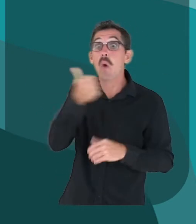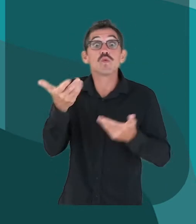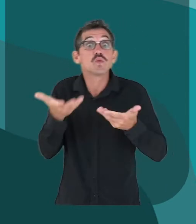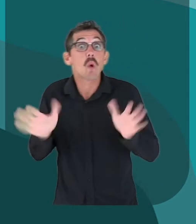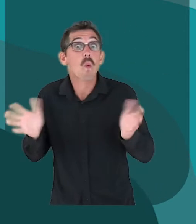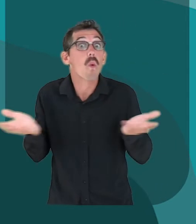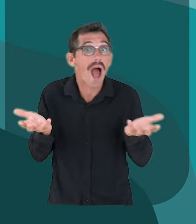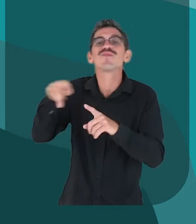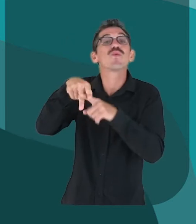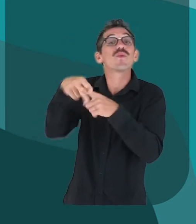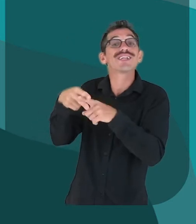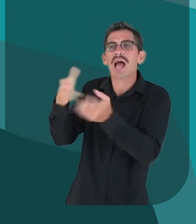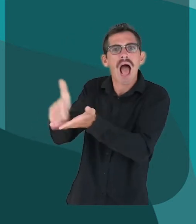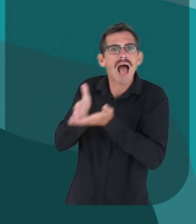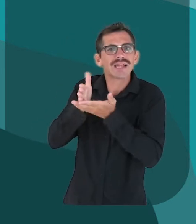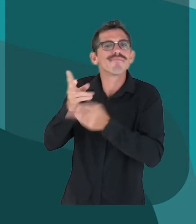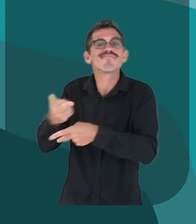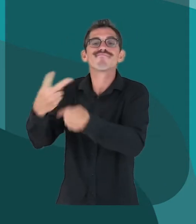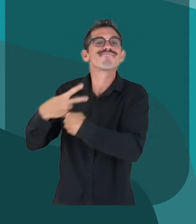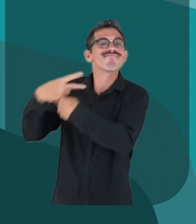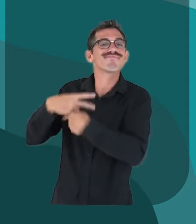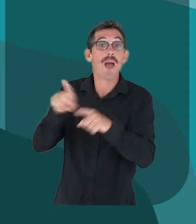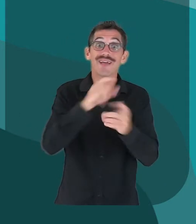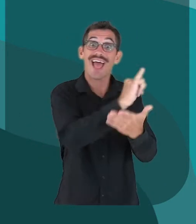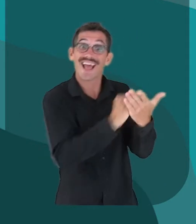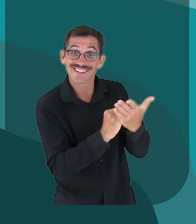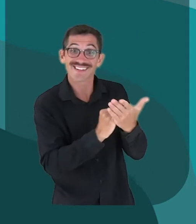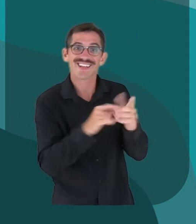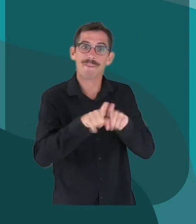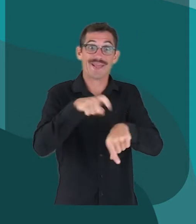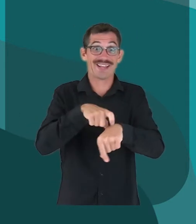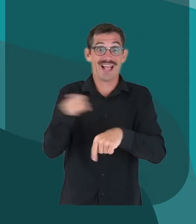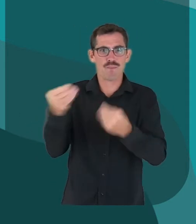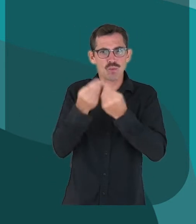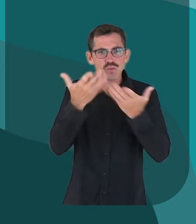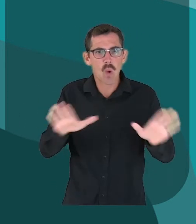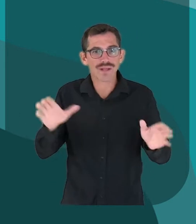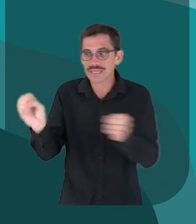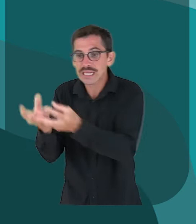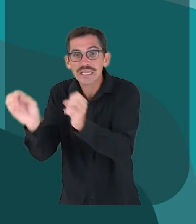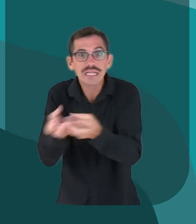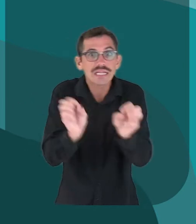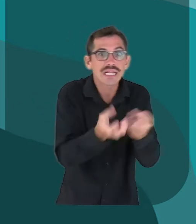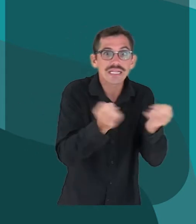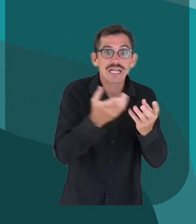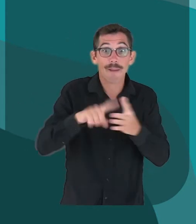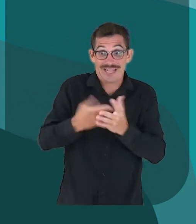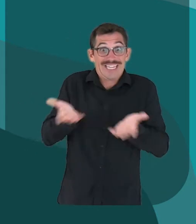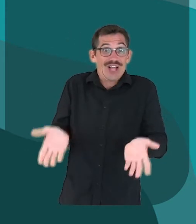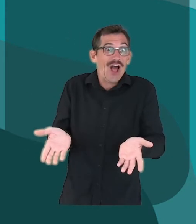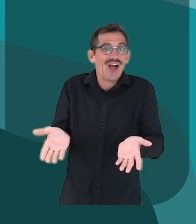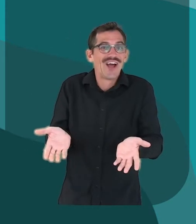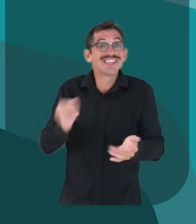Une autre chose, c'est autant un outil thérapeutique qu'artistique. Puis à ce moment-là, il y a beaucoup de choses qui ont été créées à partir